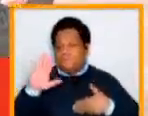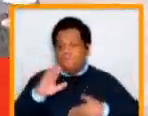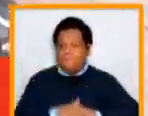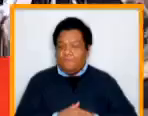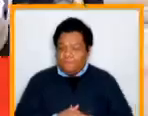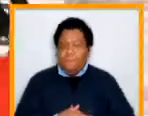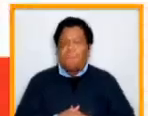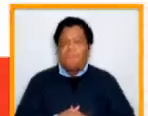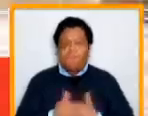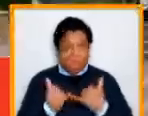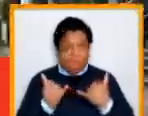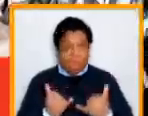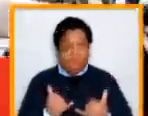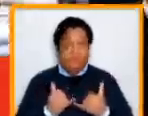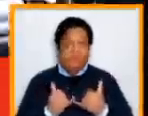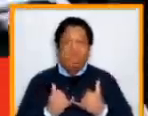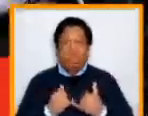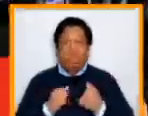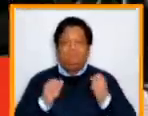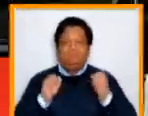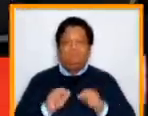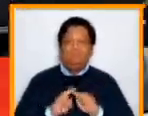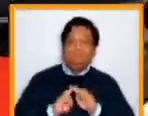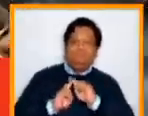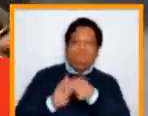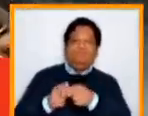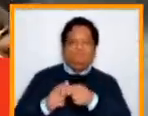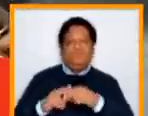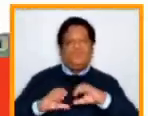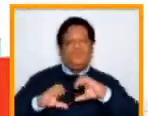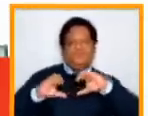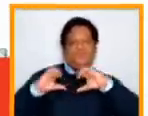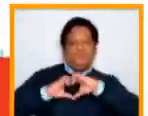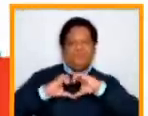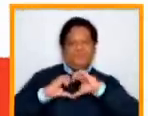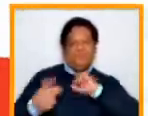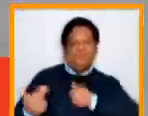Ngayon, matatawag na natin siyang Kapuso.